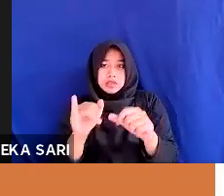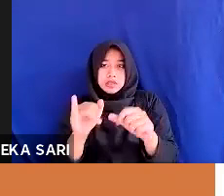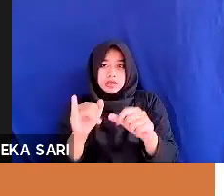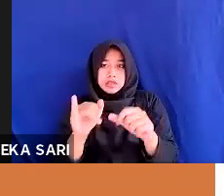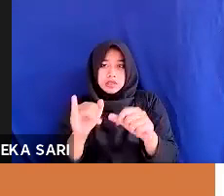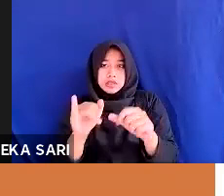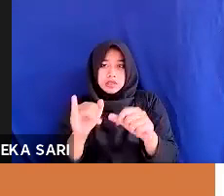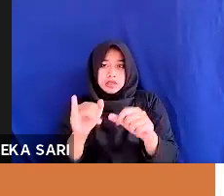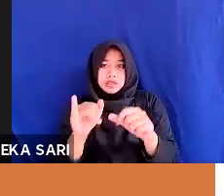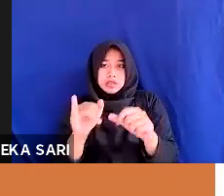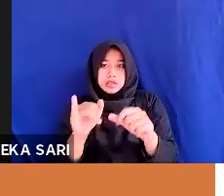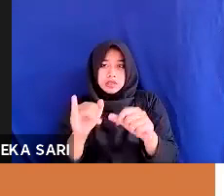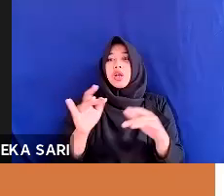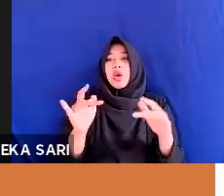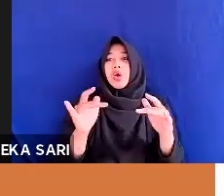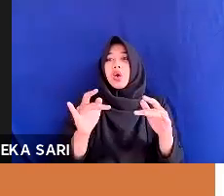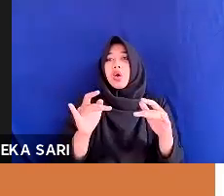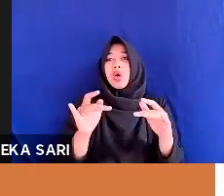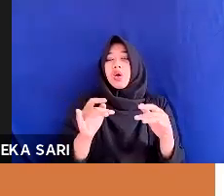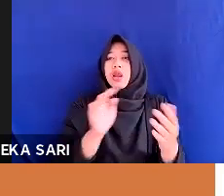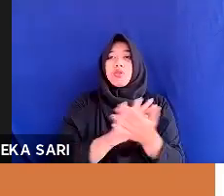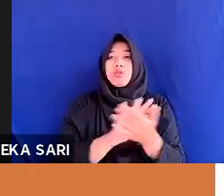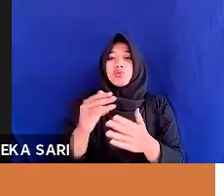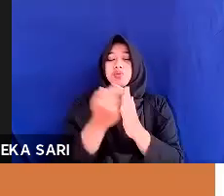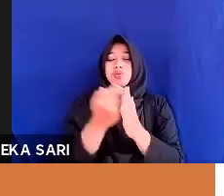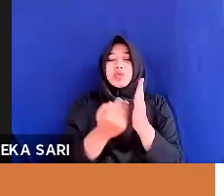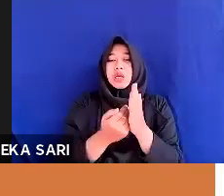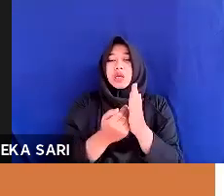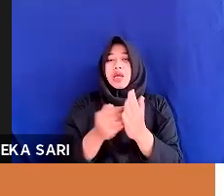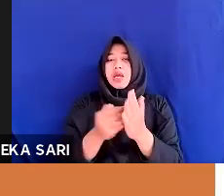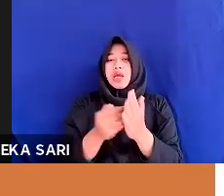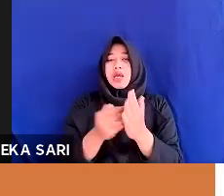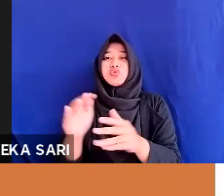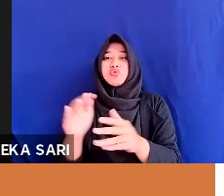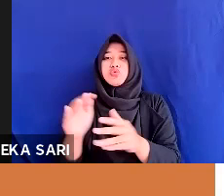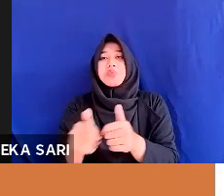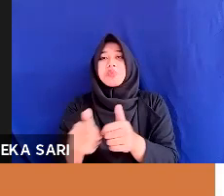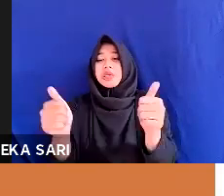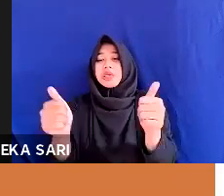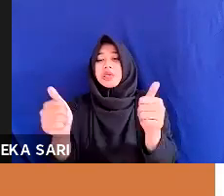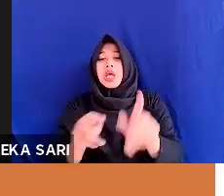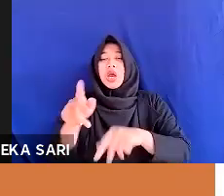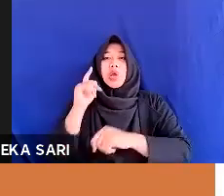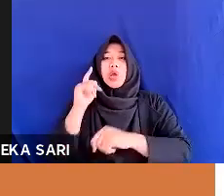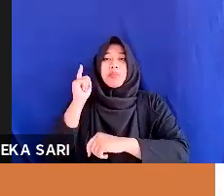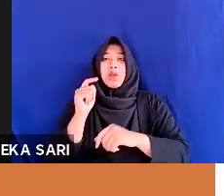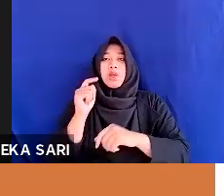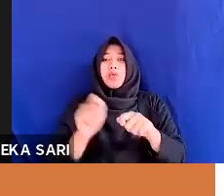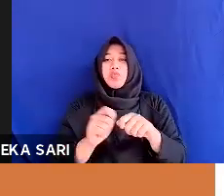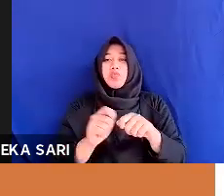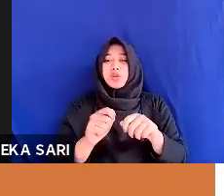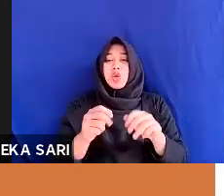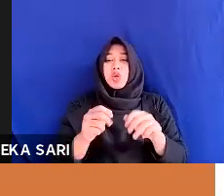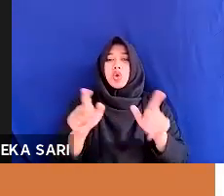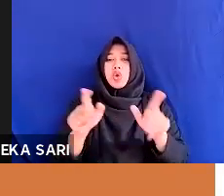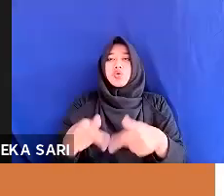berarti kalau pemerintah menerapkan new normal, itu semua kemudian akan mentaatinya. Kan? Enggak. Nah, ini kan artinya